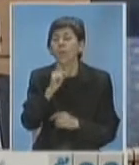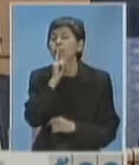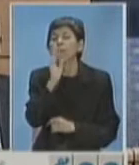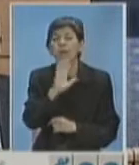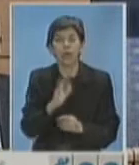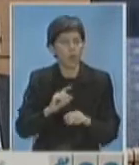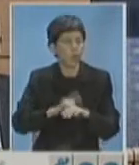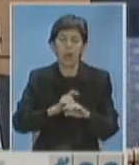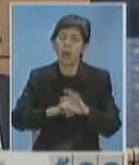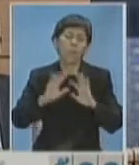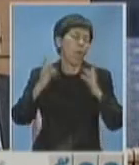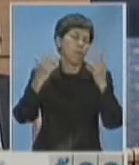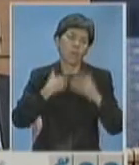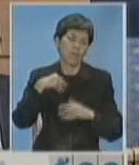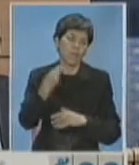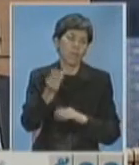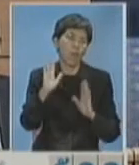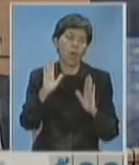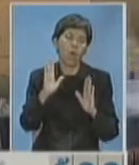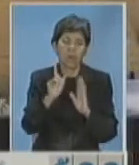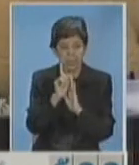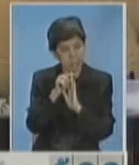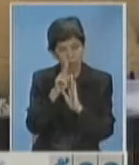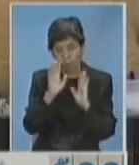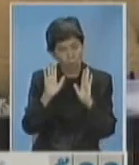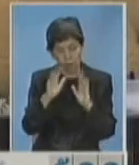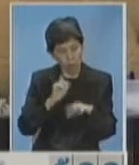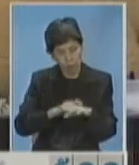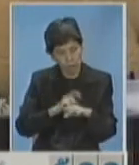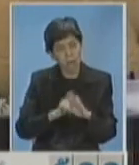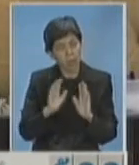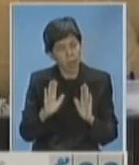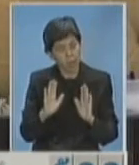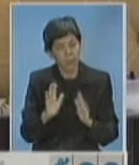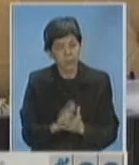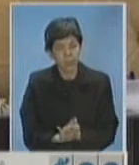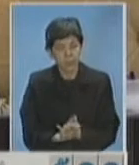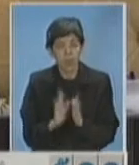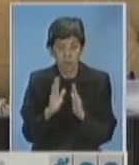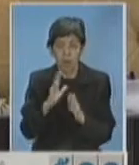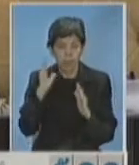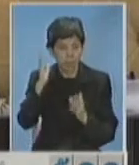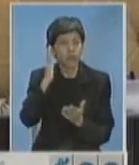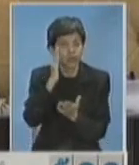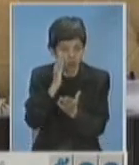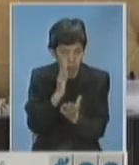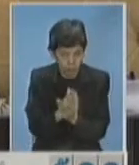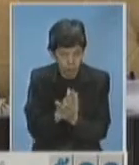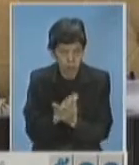านฮะหมดเวลาที่ผมไม่ต่อแค่1หรือ2นาทีท่านใช้เวลาพอสมควรฮะสมควรหยุดการอภิปรายแล้วมั้ง